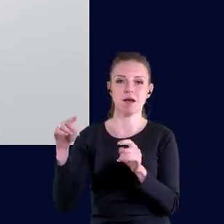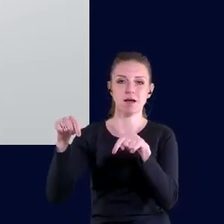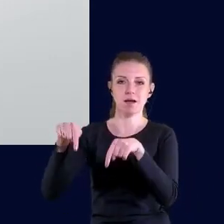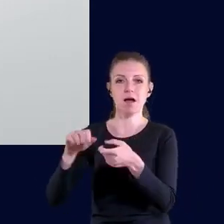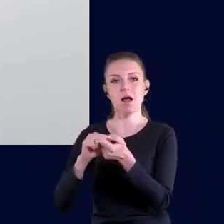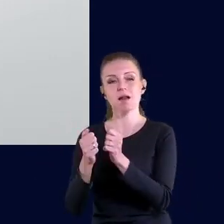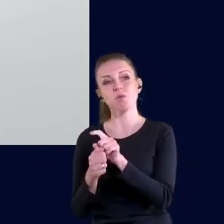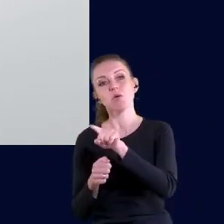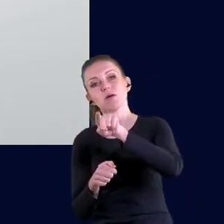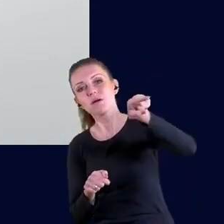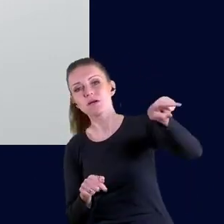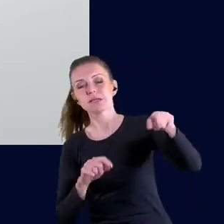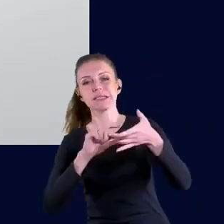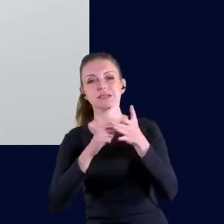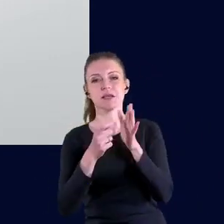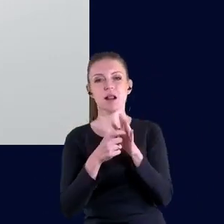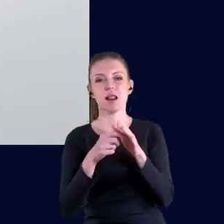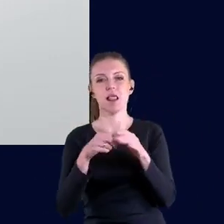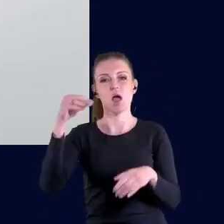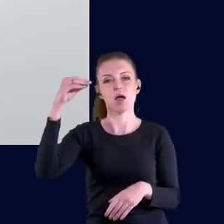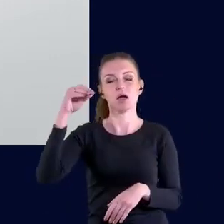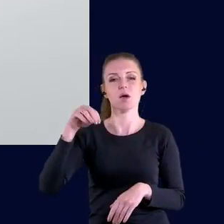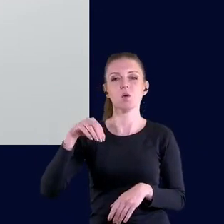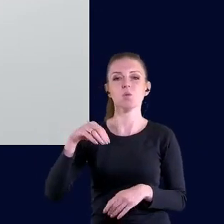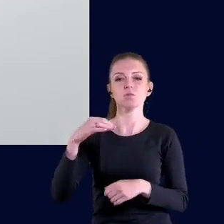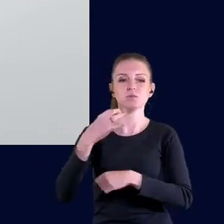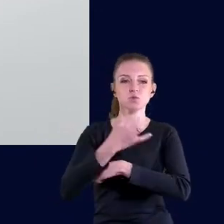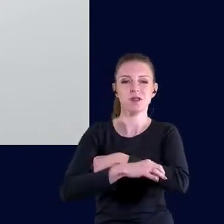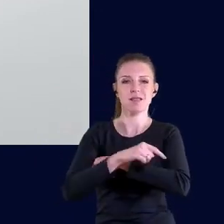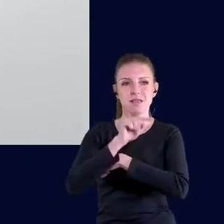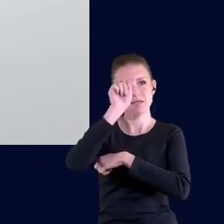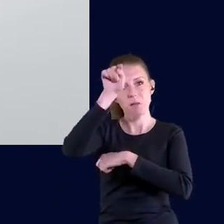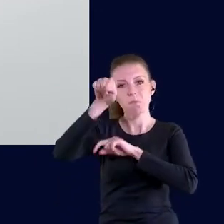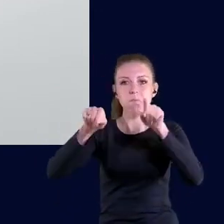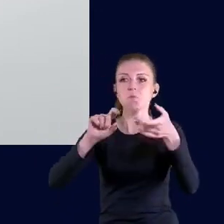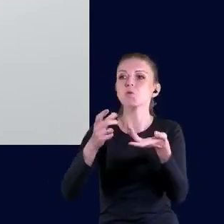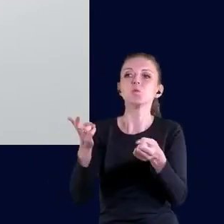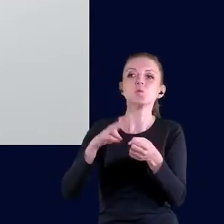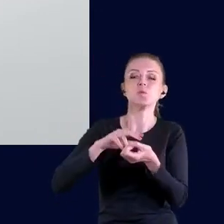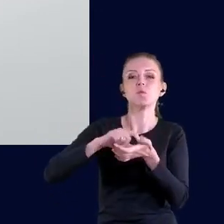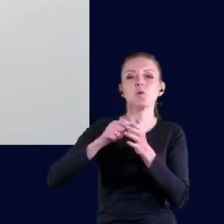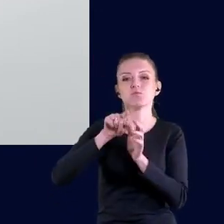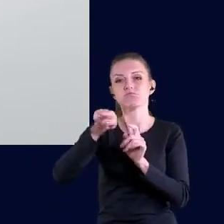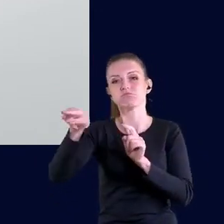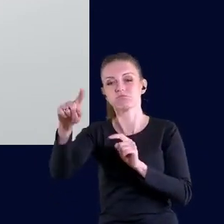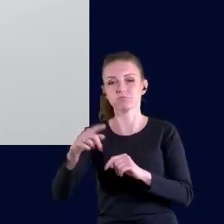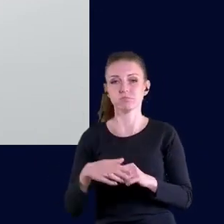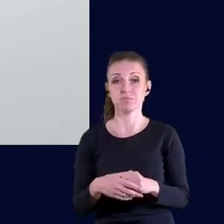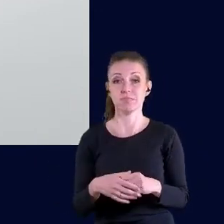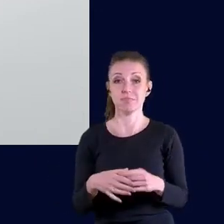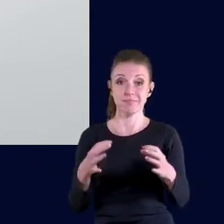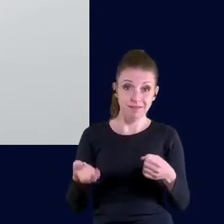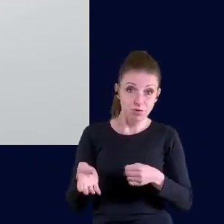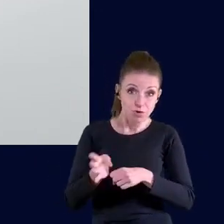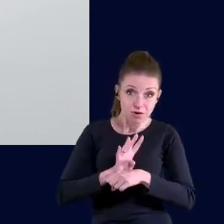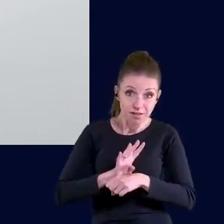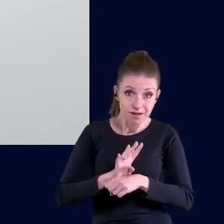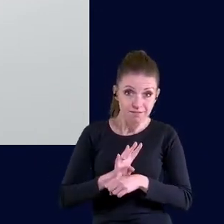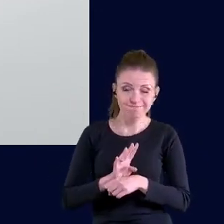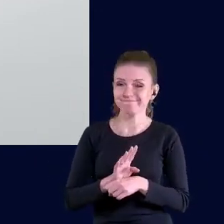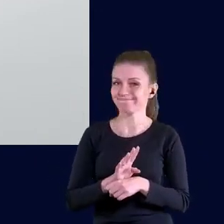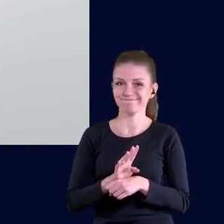której sali na uczelni natomiast narracji zmieniającej się sytuacji endemiczne